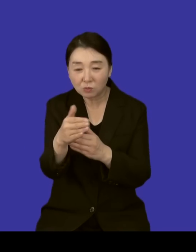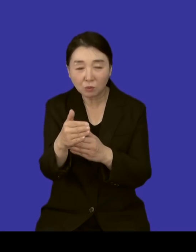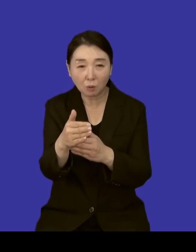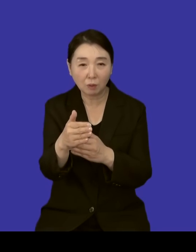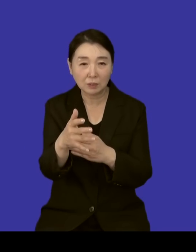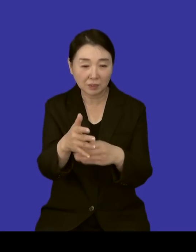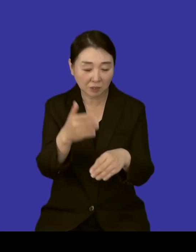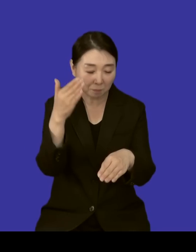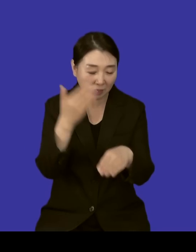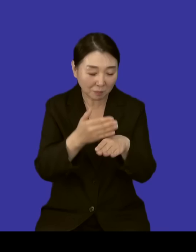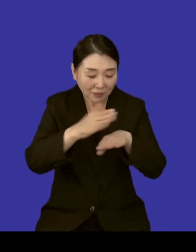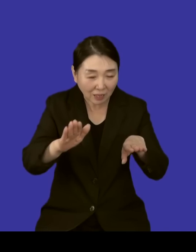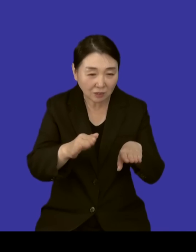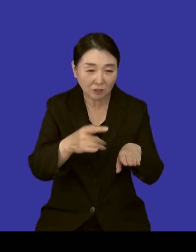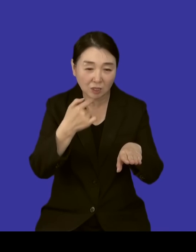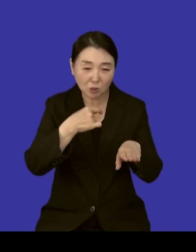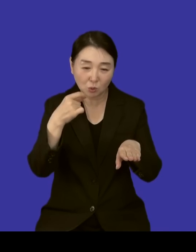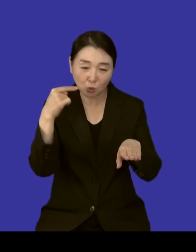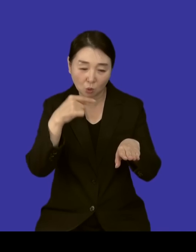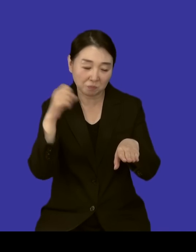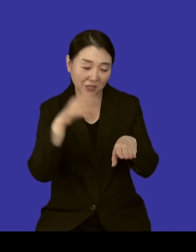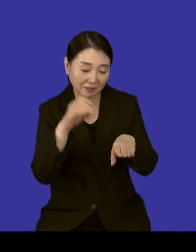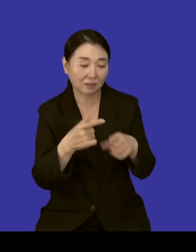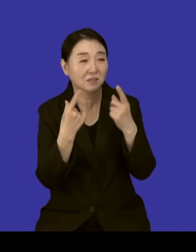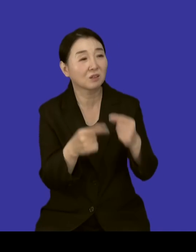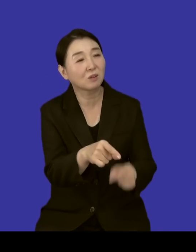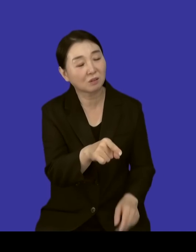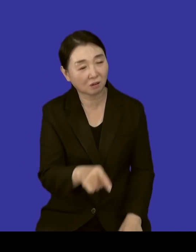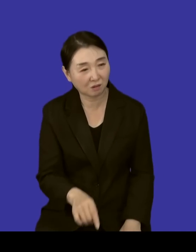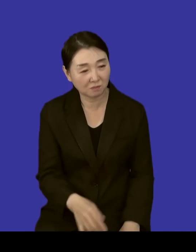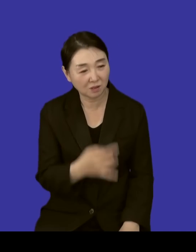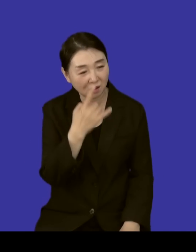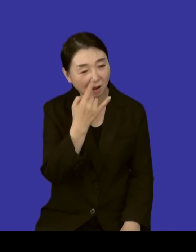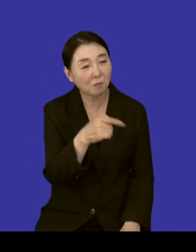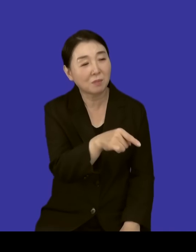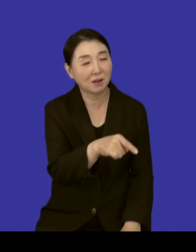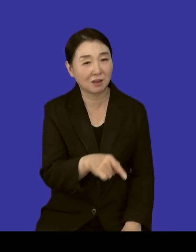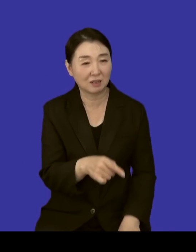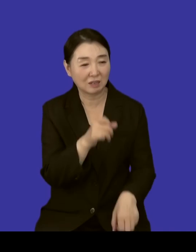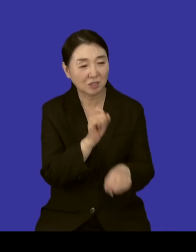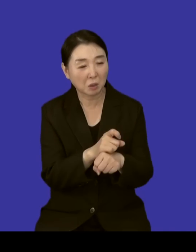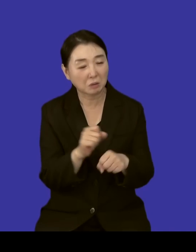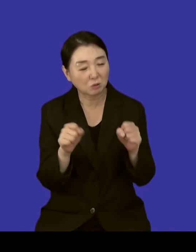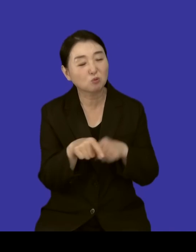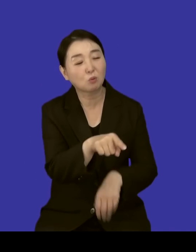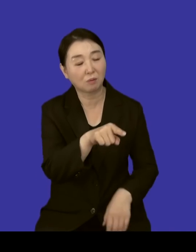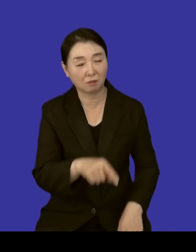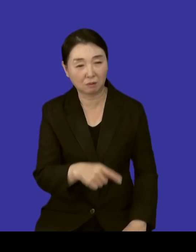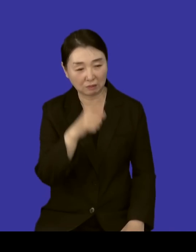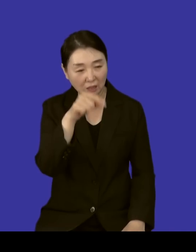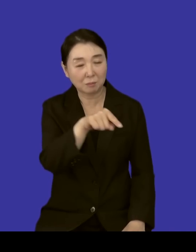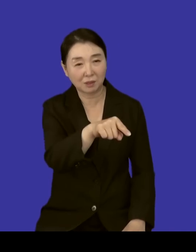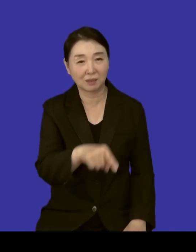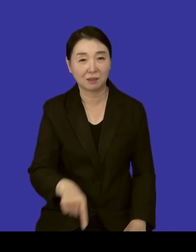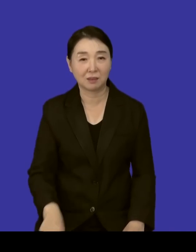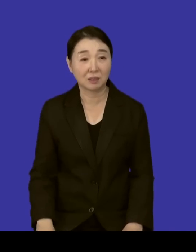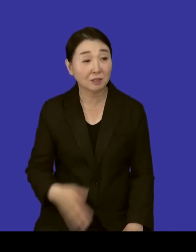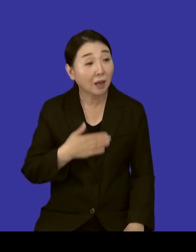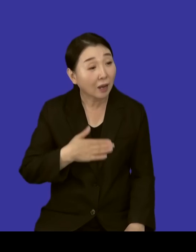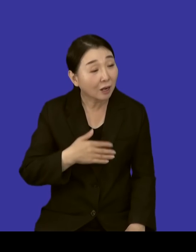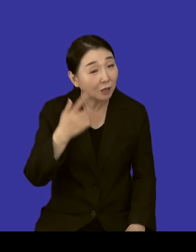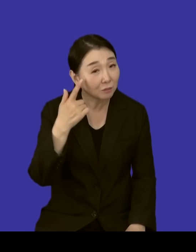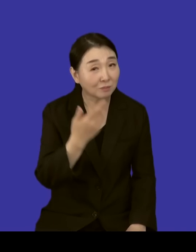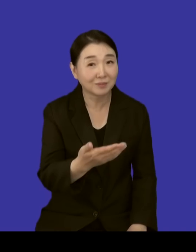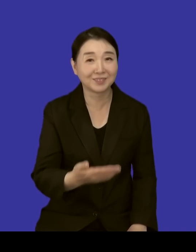쳐가지고 소금을 탁탁탁탁 치는 것처럼 그렇게 어머니가 쌀쌀 맞으세요. 어머니 그거